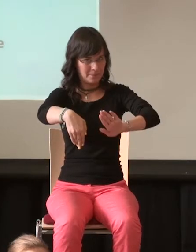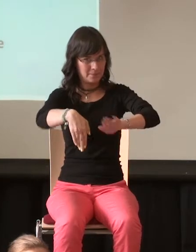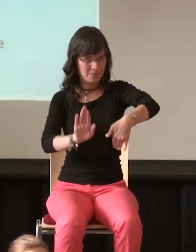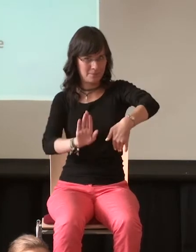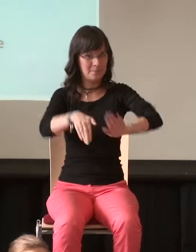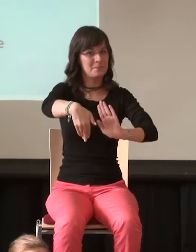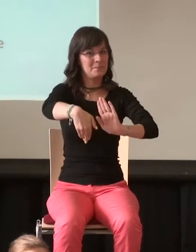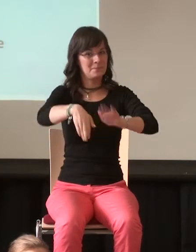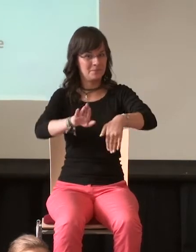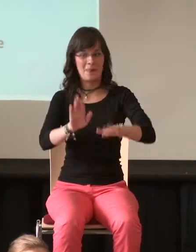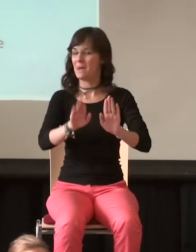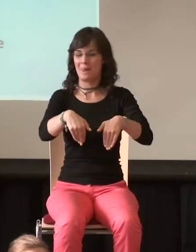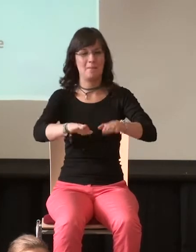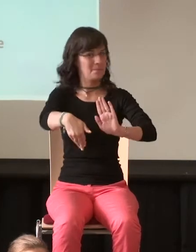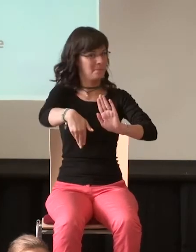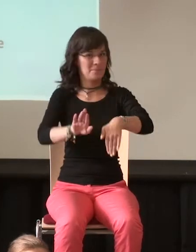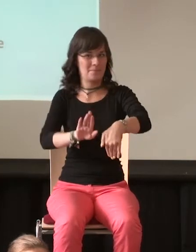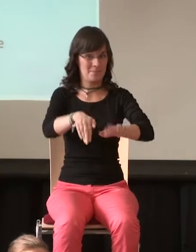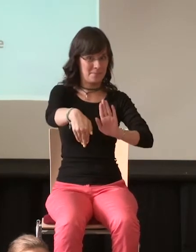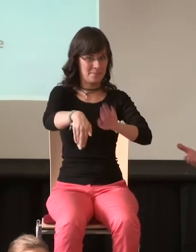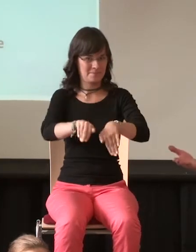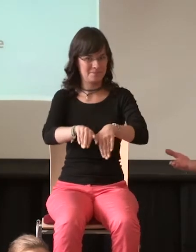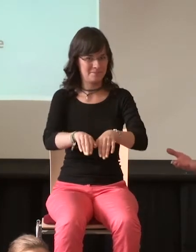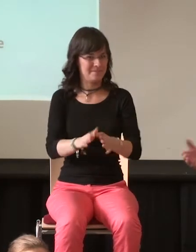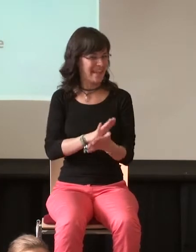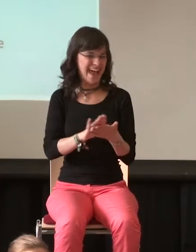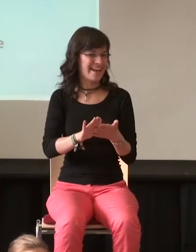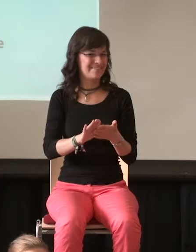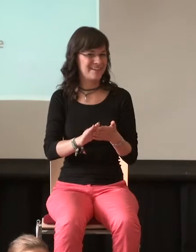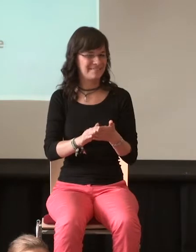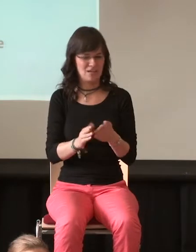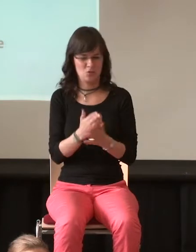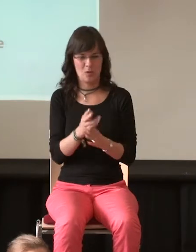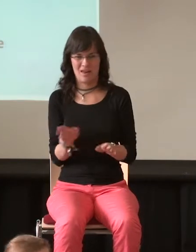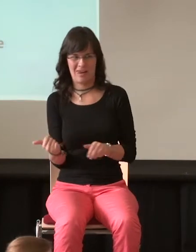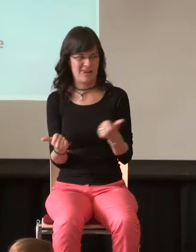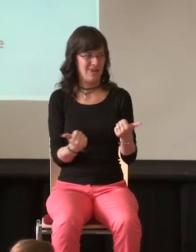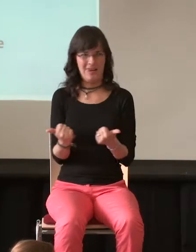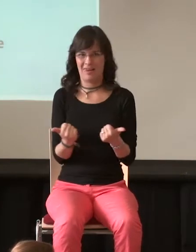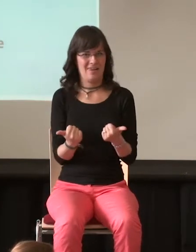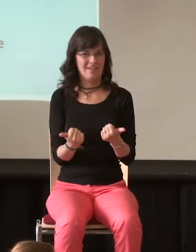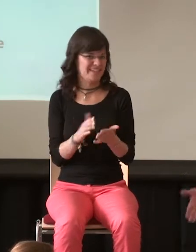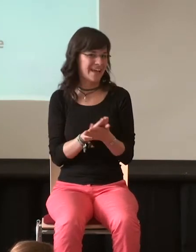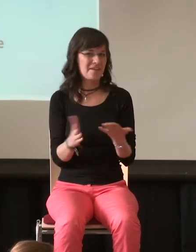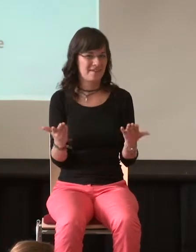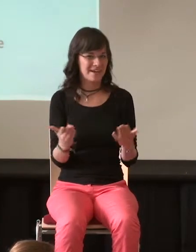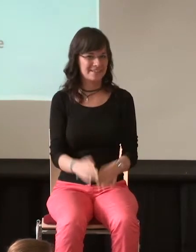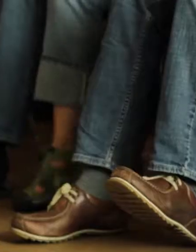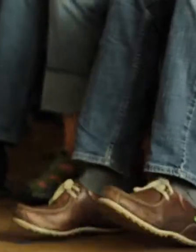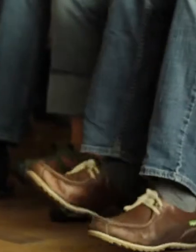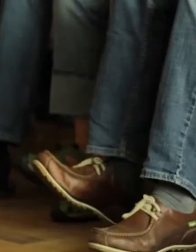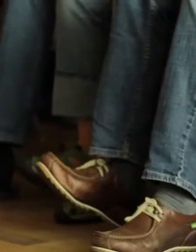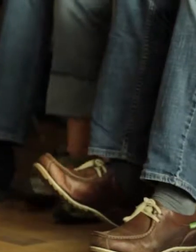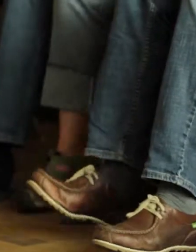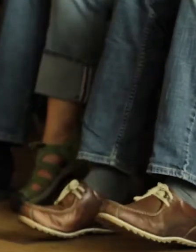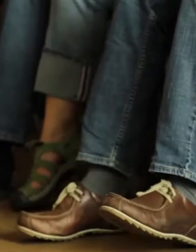Das ist manchmal gar nicht so einfach, wenn diese Koordination gestört ist. Gut, so, ich bin gehalten, mich kurz